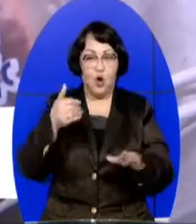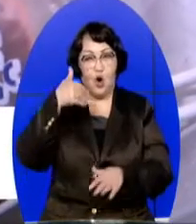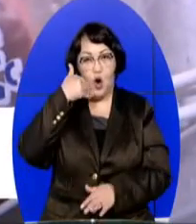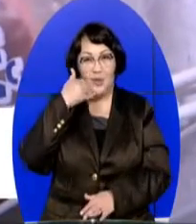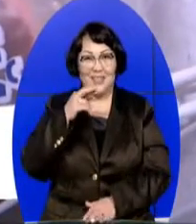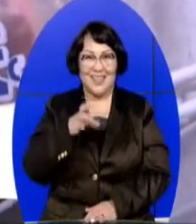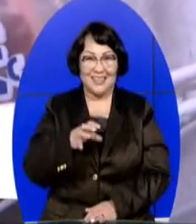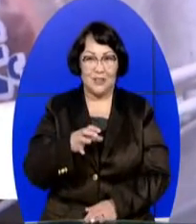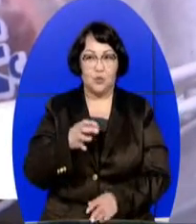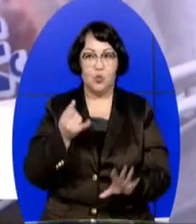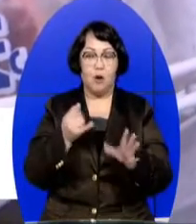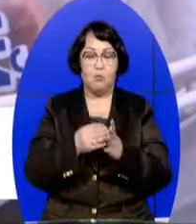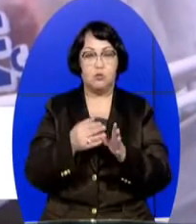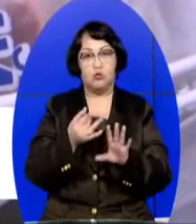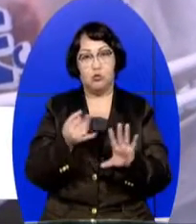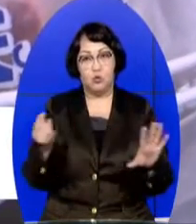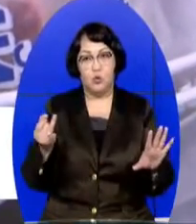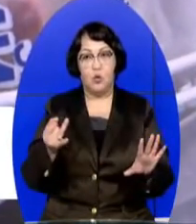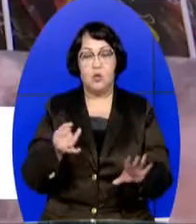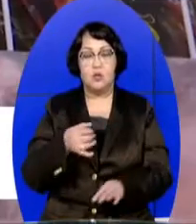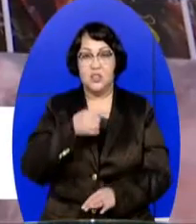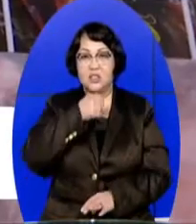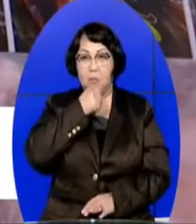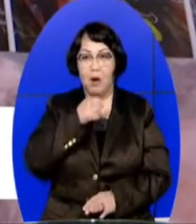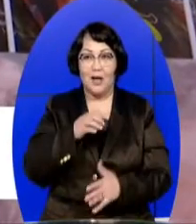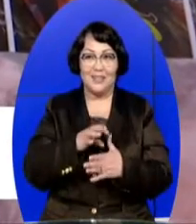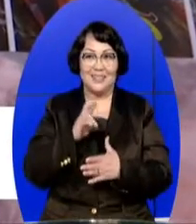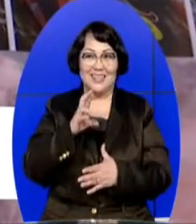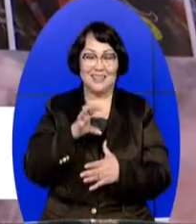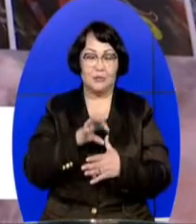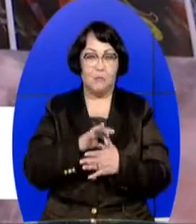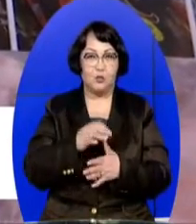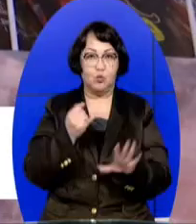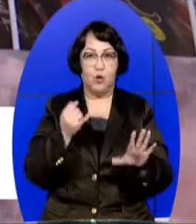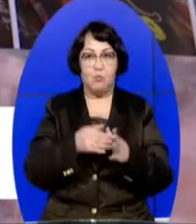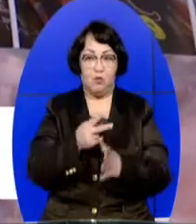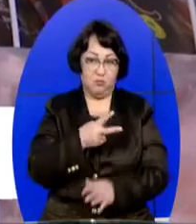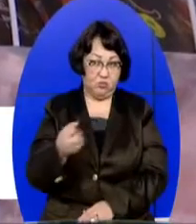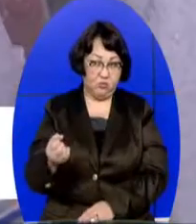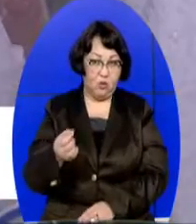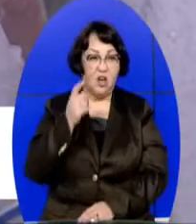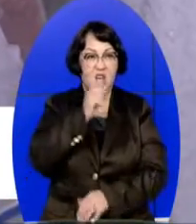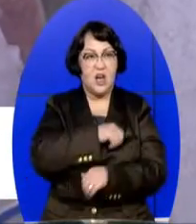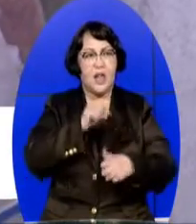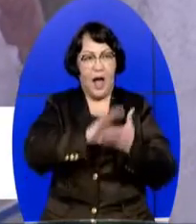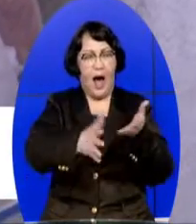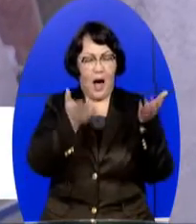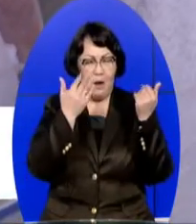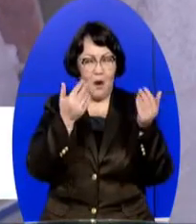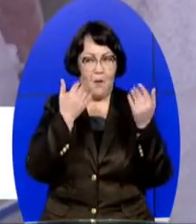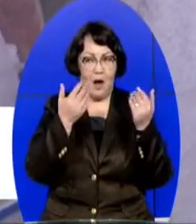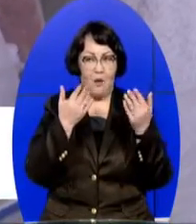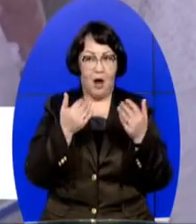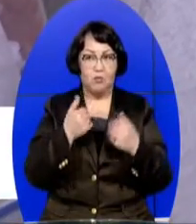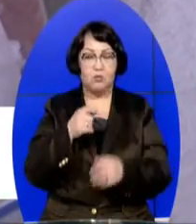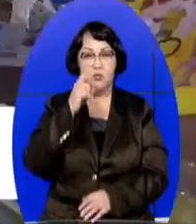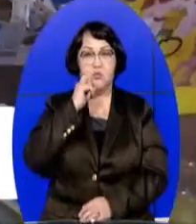6700 төгрөг, ямааны ястай мах 6200 төгрөгөөр борлуулж байна. Иргэдийн нэрэлт их байгааг худалдаа эрхлэгчид хэлж